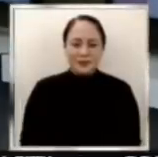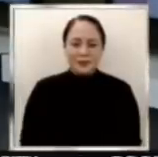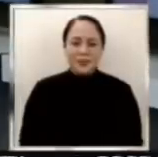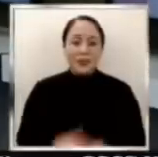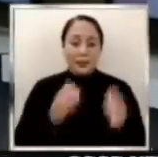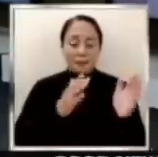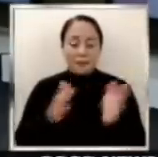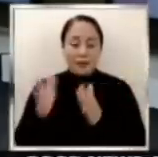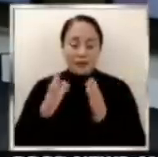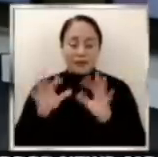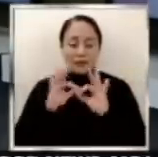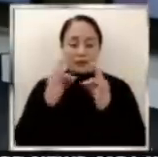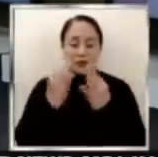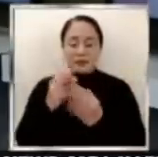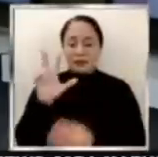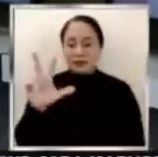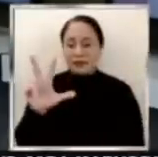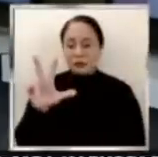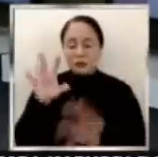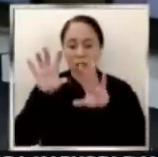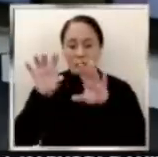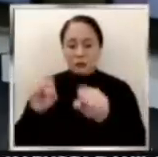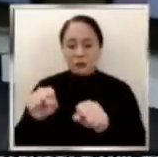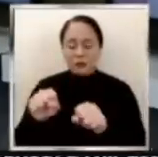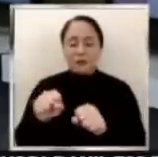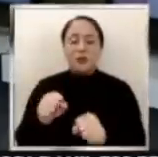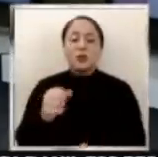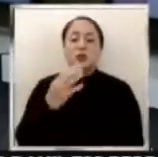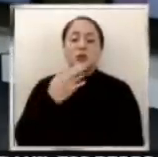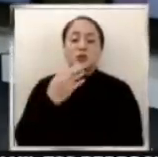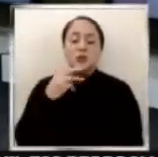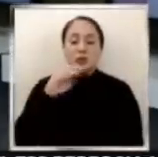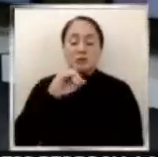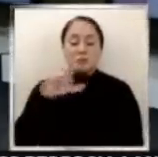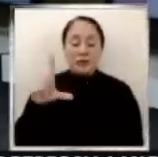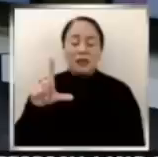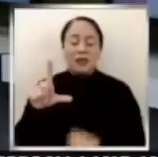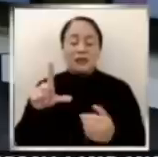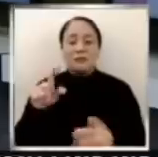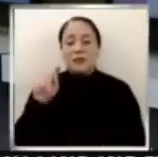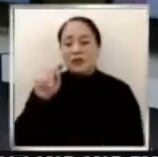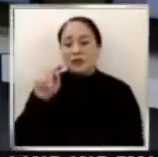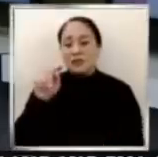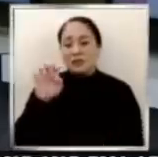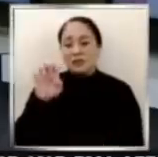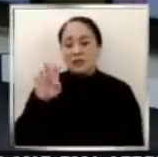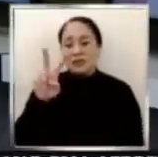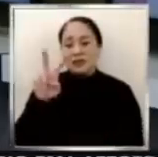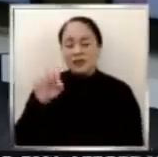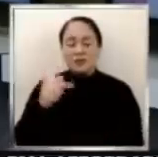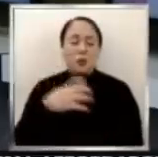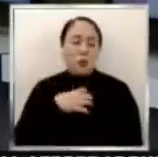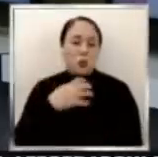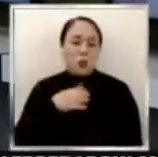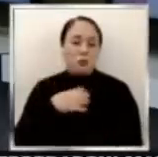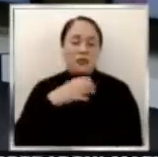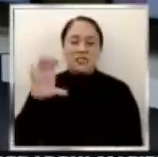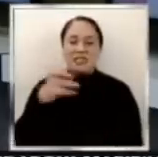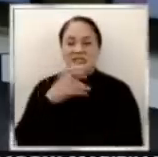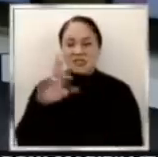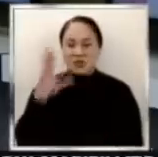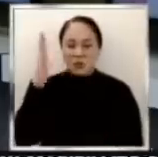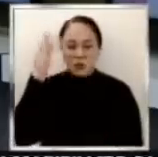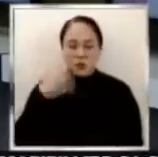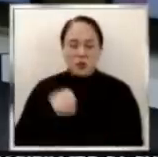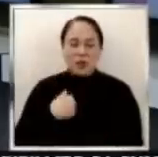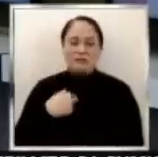kaanak ng tatlong inaresto sa sugar mill ng mga Teves na magreklamo sa Commission on Human Rights. Kaugnay po yan sa panggigipit umano